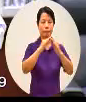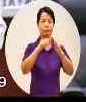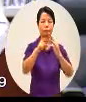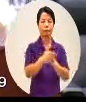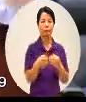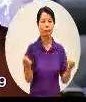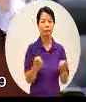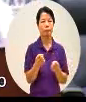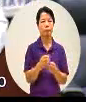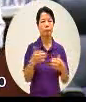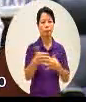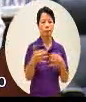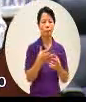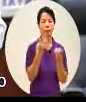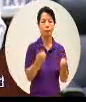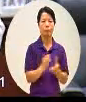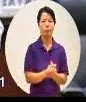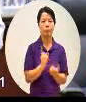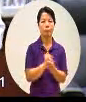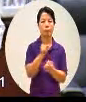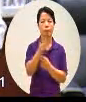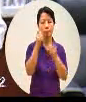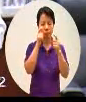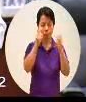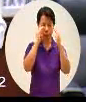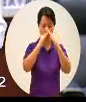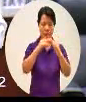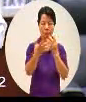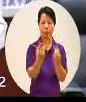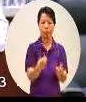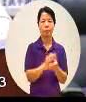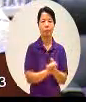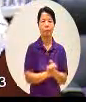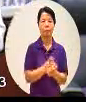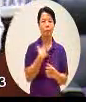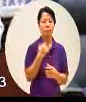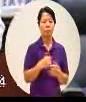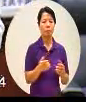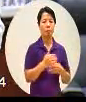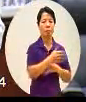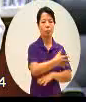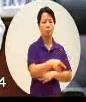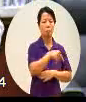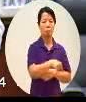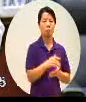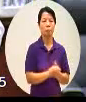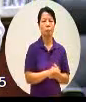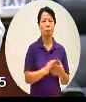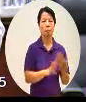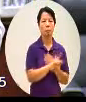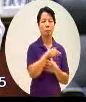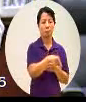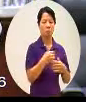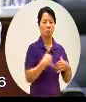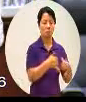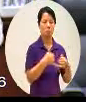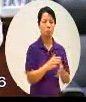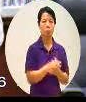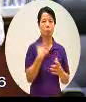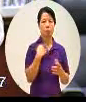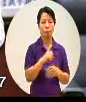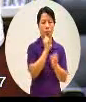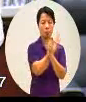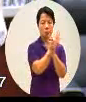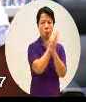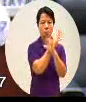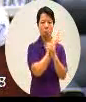哦，因为你们对高雄市本来就比较好。哦，啊，我伫外围咧照吼，我感觉迄路，尤其红绿